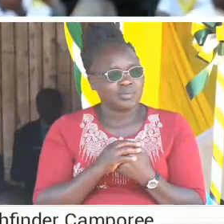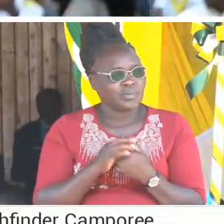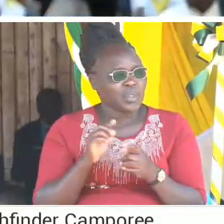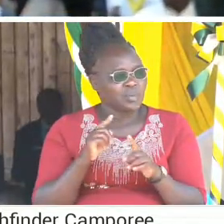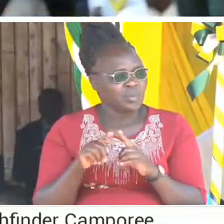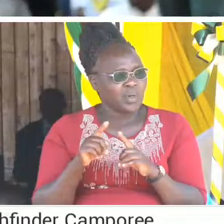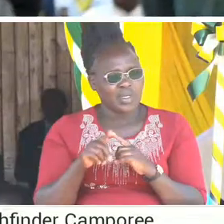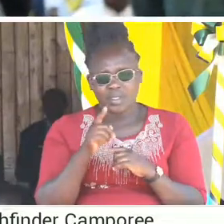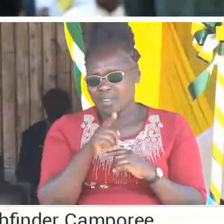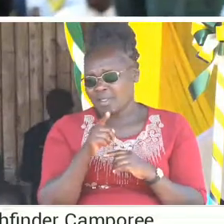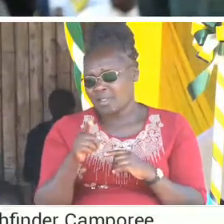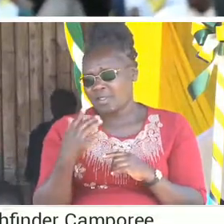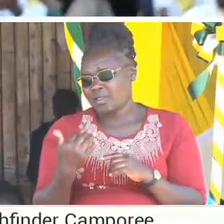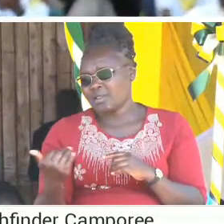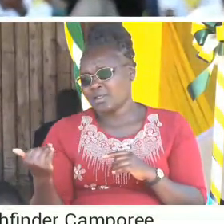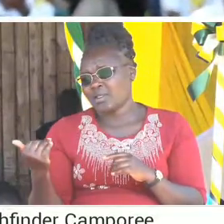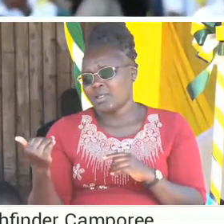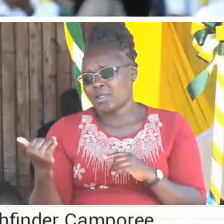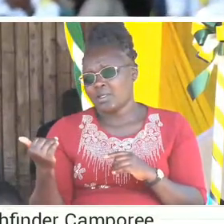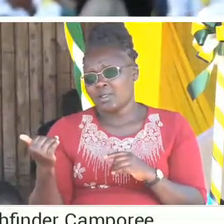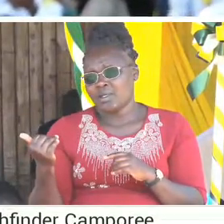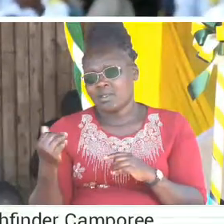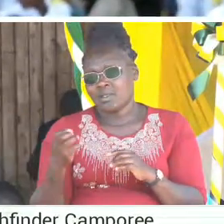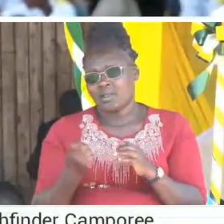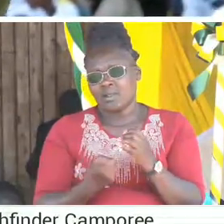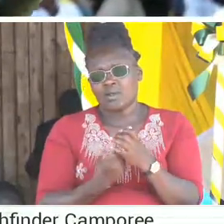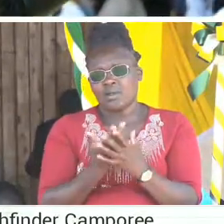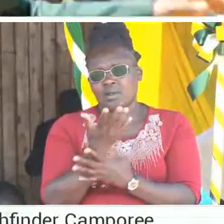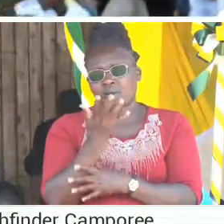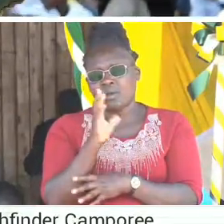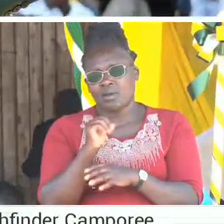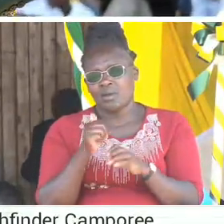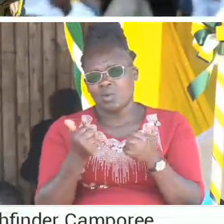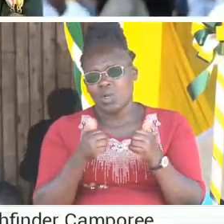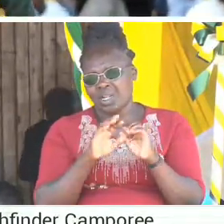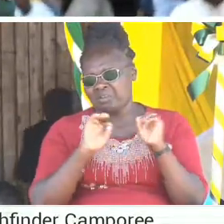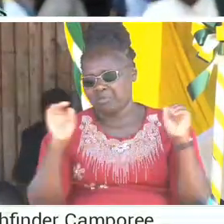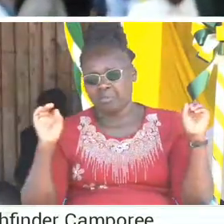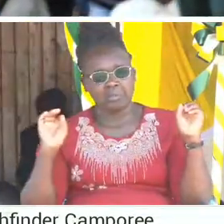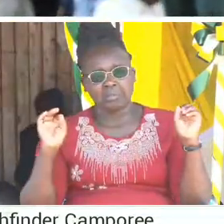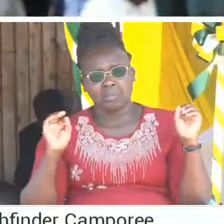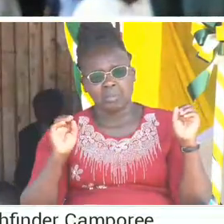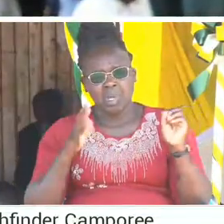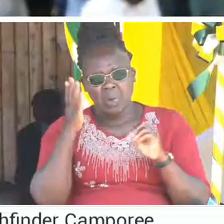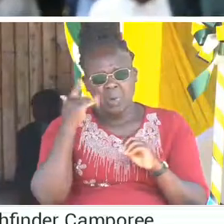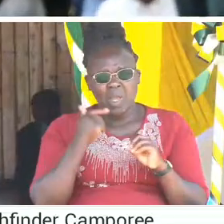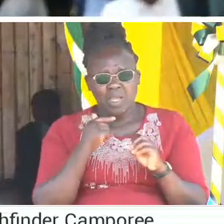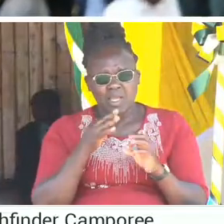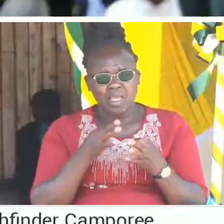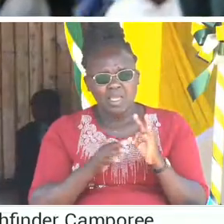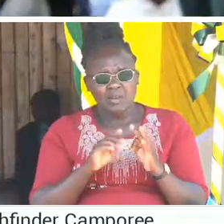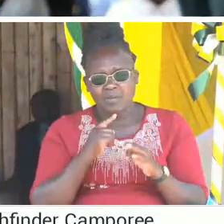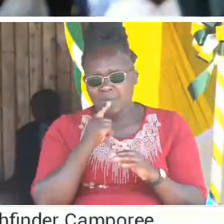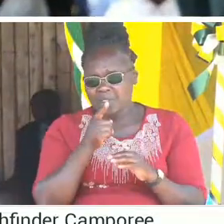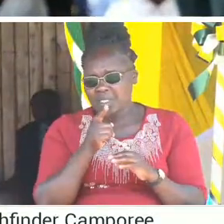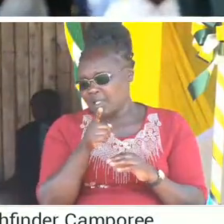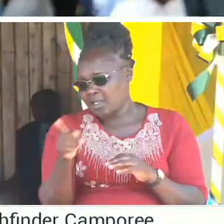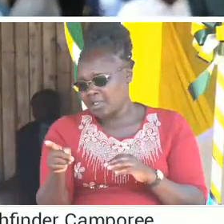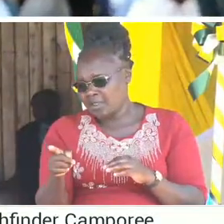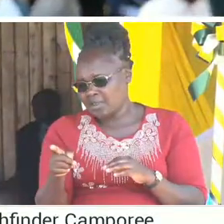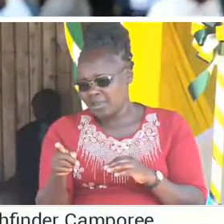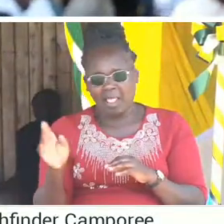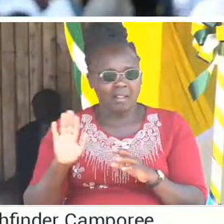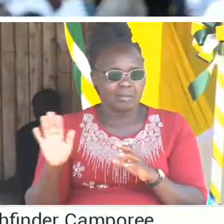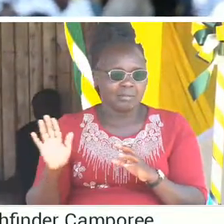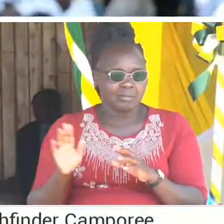Yaani akiambiwa enda kulia haendi. Akiambiwa nenda kushoto haendi. Mtoto ni jeuri. Na